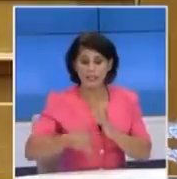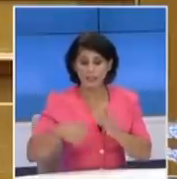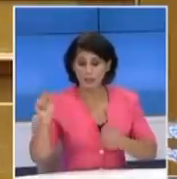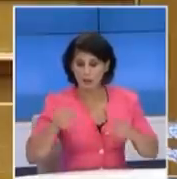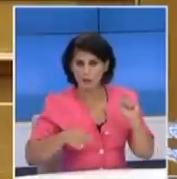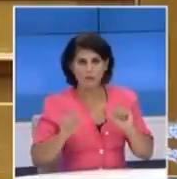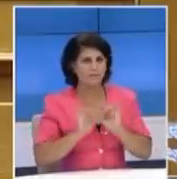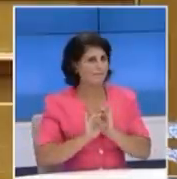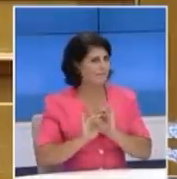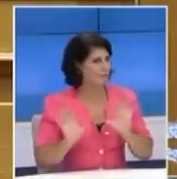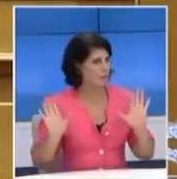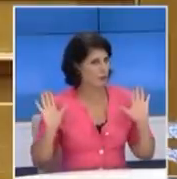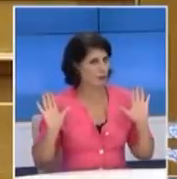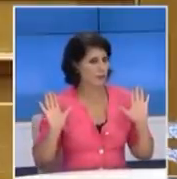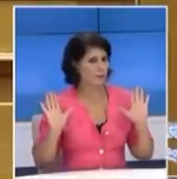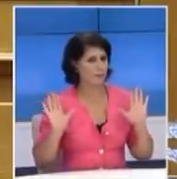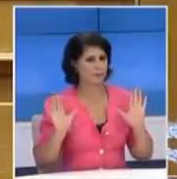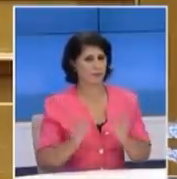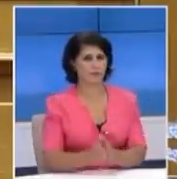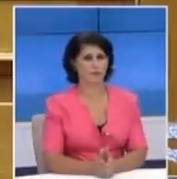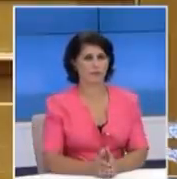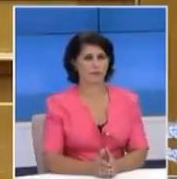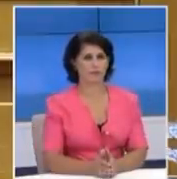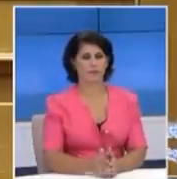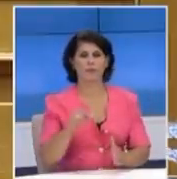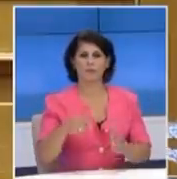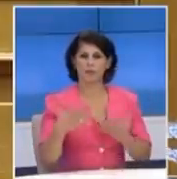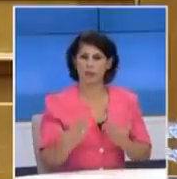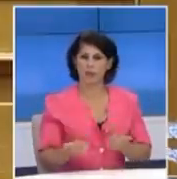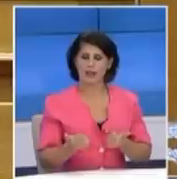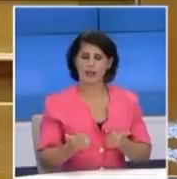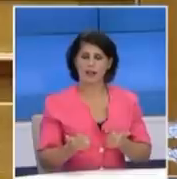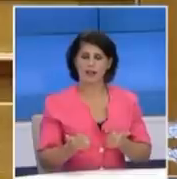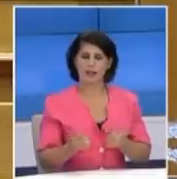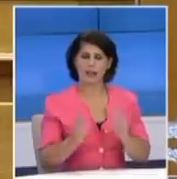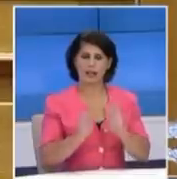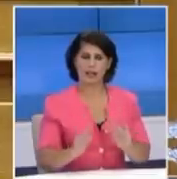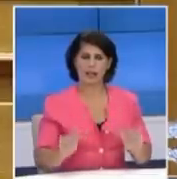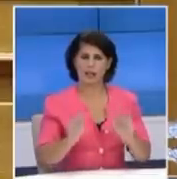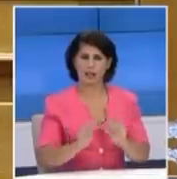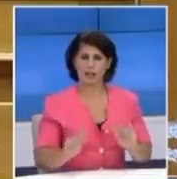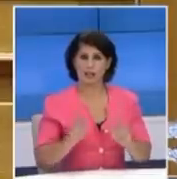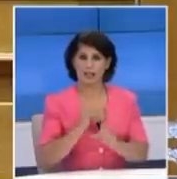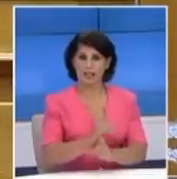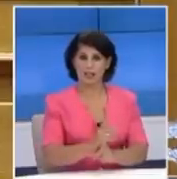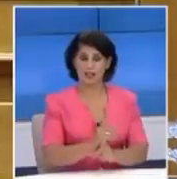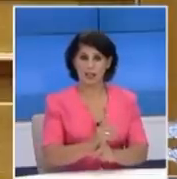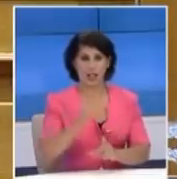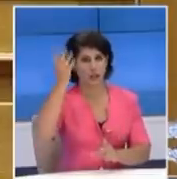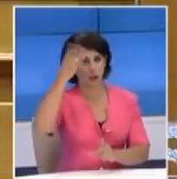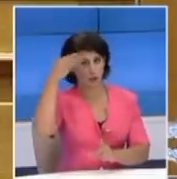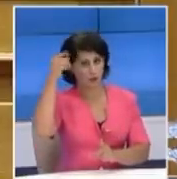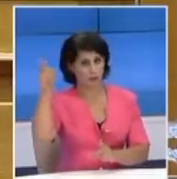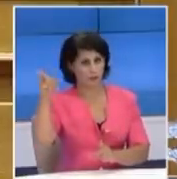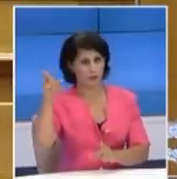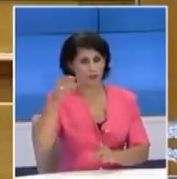διαφωνίας. Σας είπα, ο ΜΑΣ έκανε δουλειά, έκανε μασάζ. Και ιδιαίτερα στον αρχηγό της αξιωματικής αντιπολιτεύσεως που ήρθε εδώ να μας πει